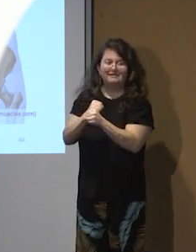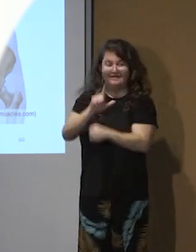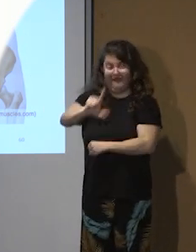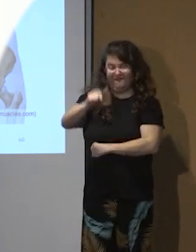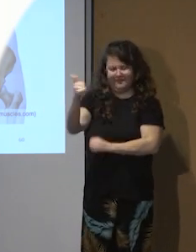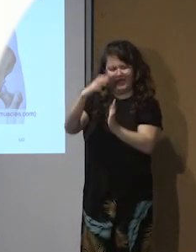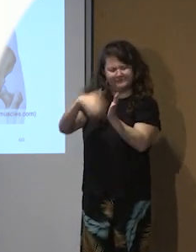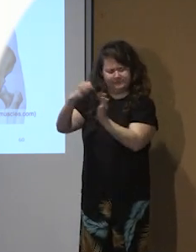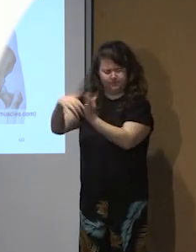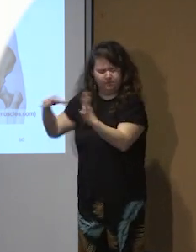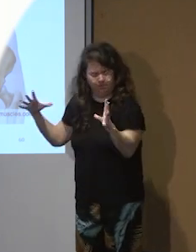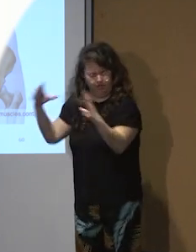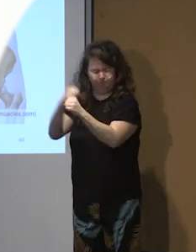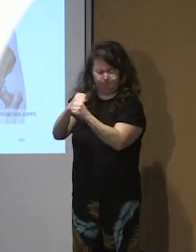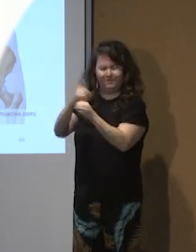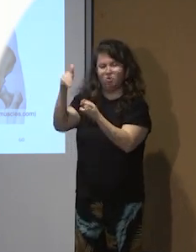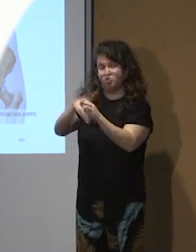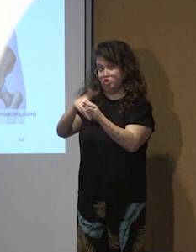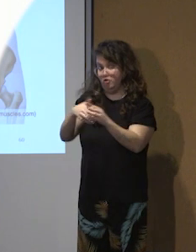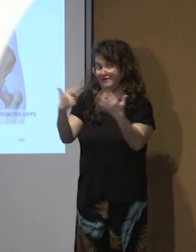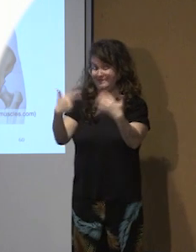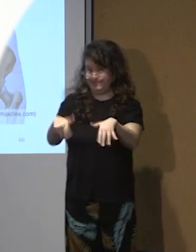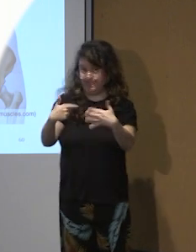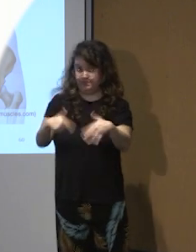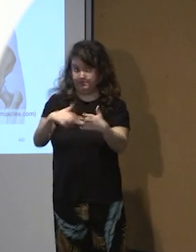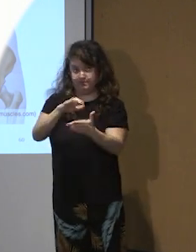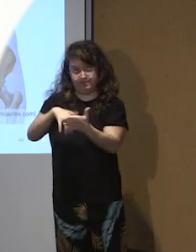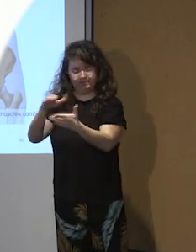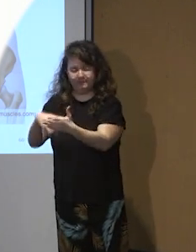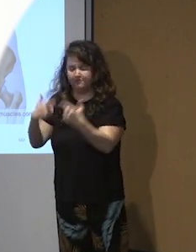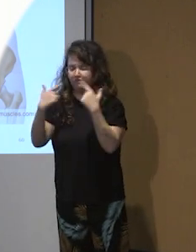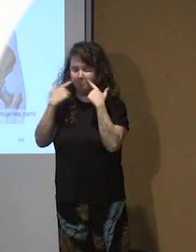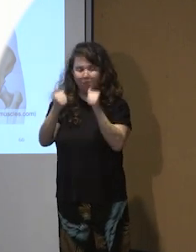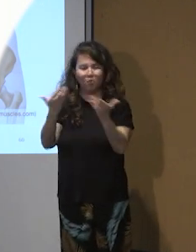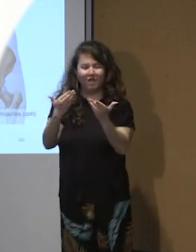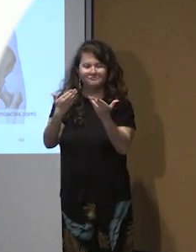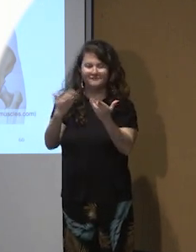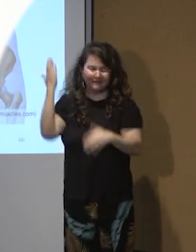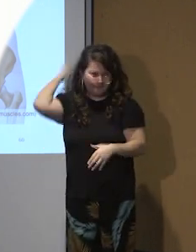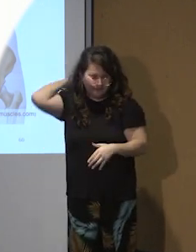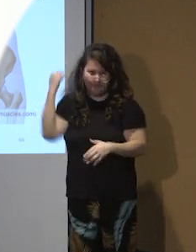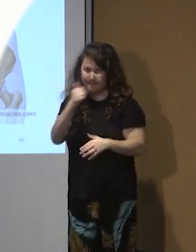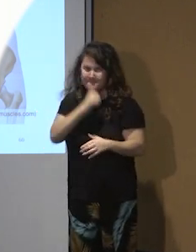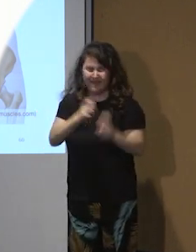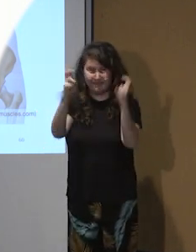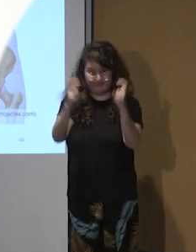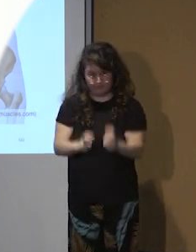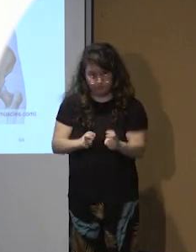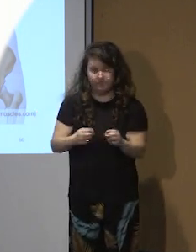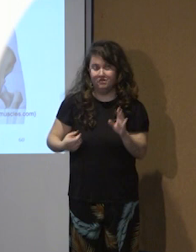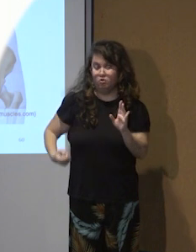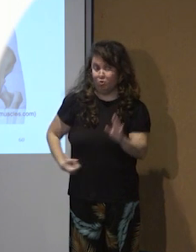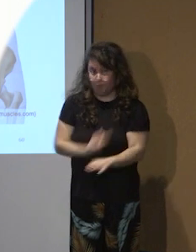21 articles, il y en avait 17 qui mettaient en évidence une réduction du mal de dos et une réduction du risque de blessure chez